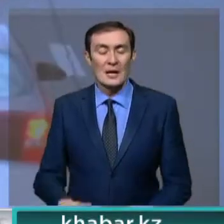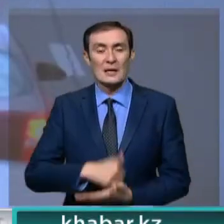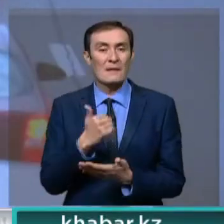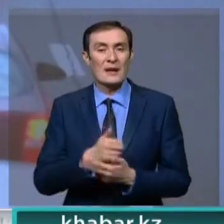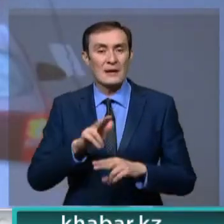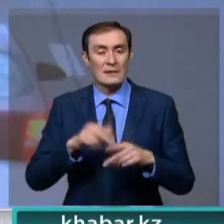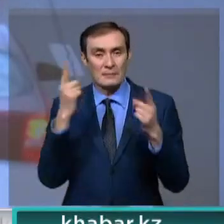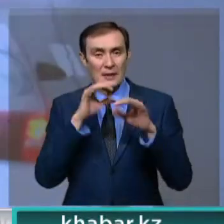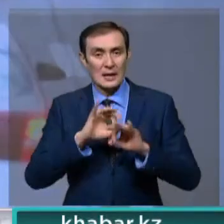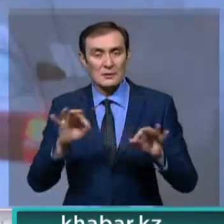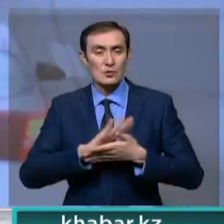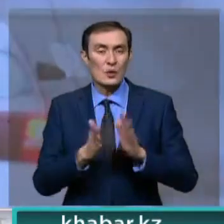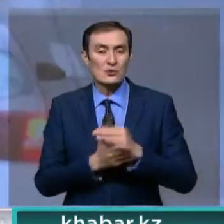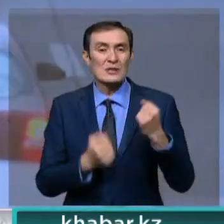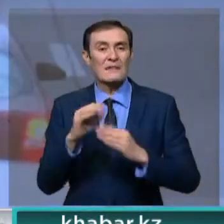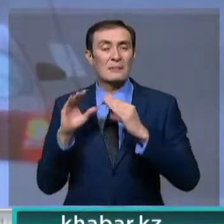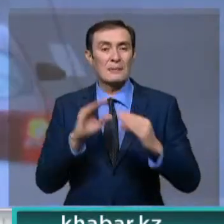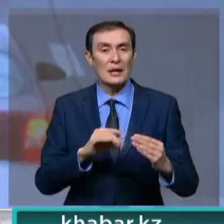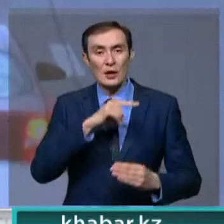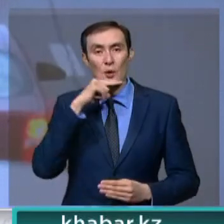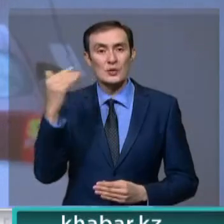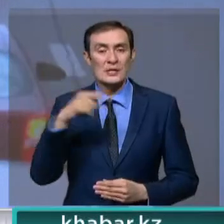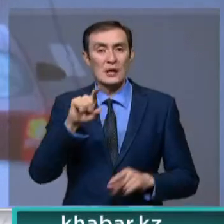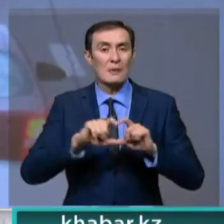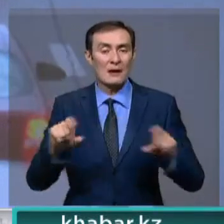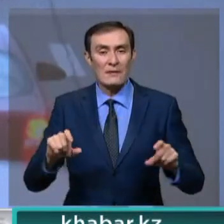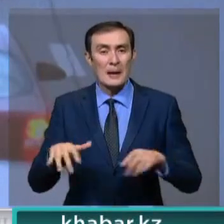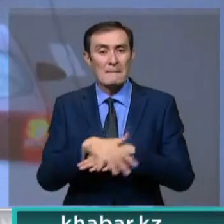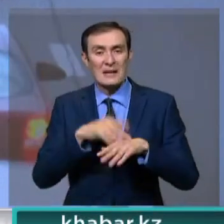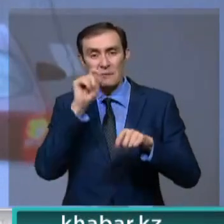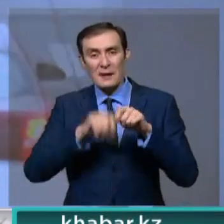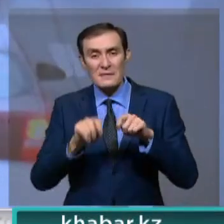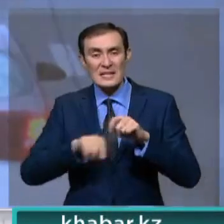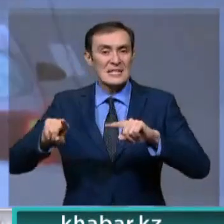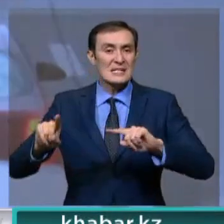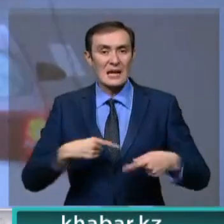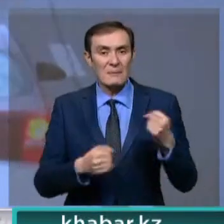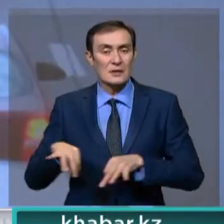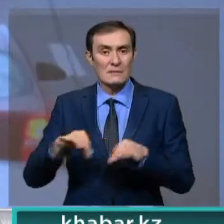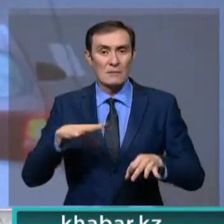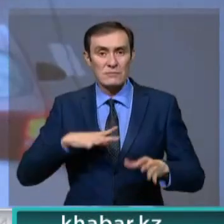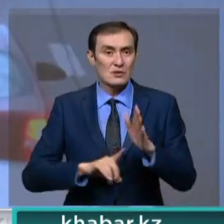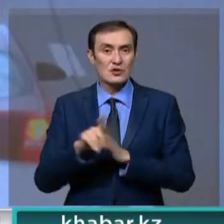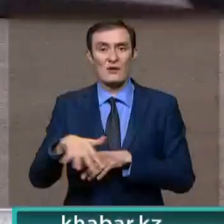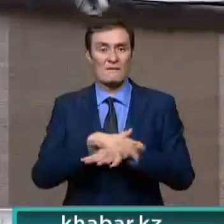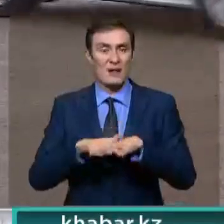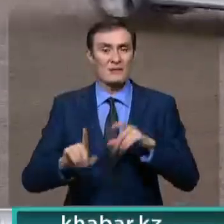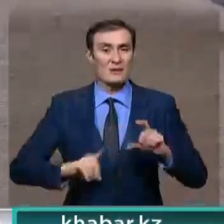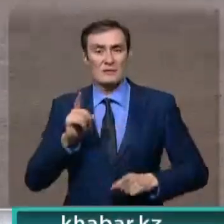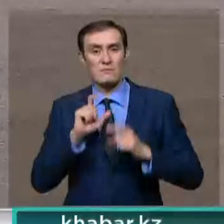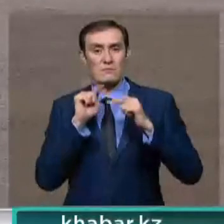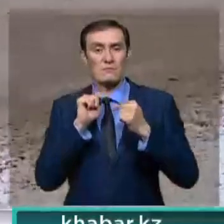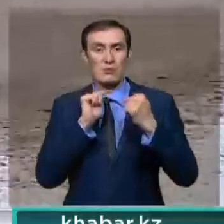МВД прокомментировал ситуацию с авто на российском учете. Массовые проверки и изъятие иностранных легковушек вызвали шквал негодования и